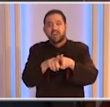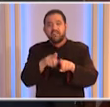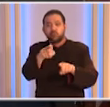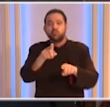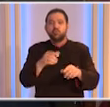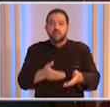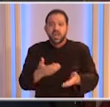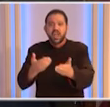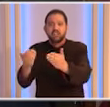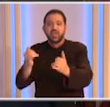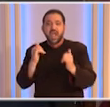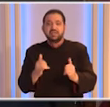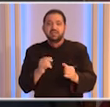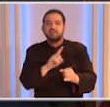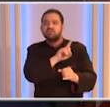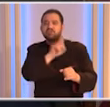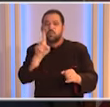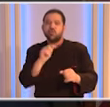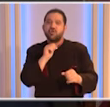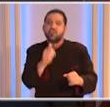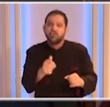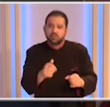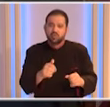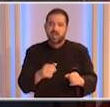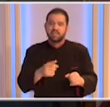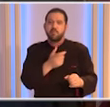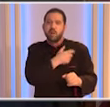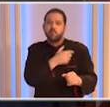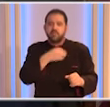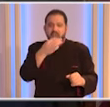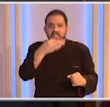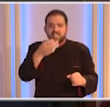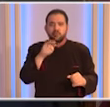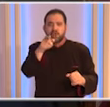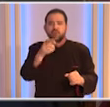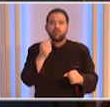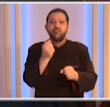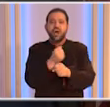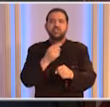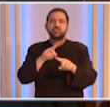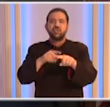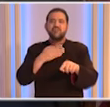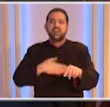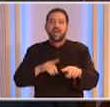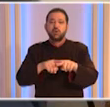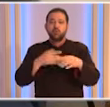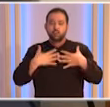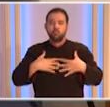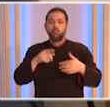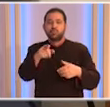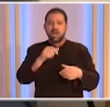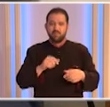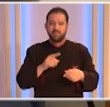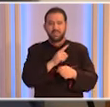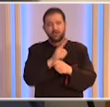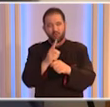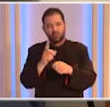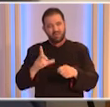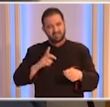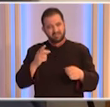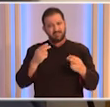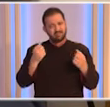existai tu astăzi? Mai ajungeai tu să poți să spui că tu faci ce vrei cu trupul tău? Lucrurile sunt